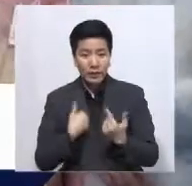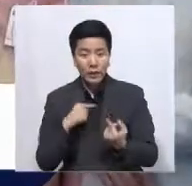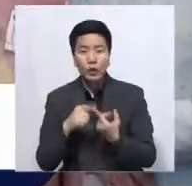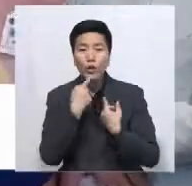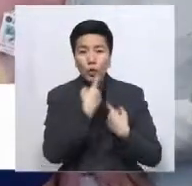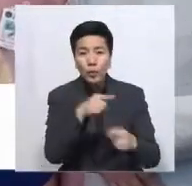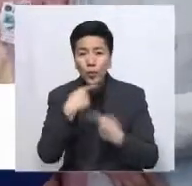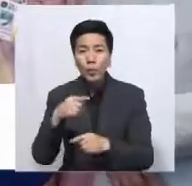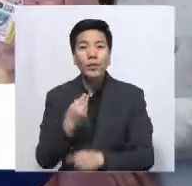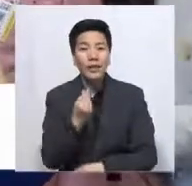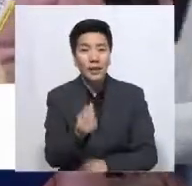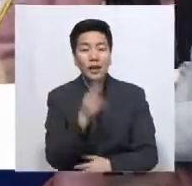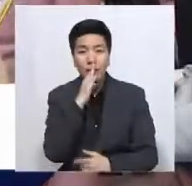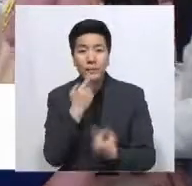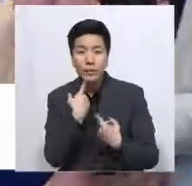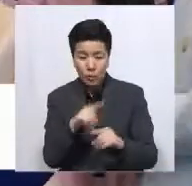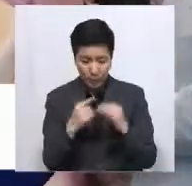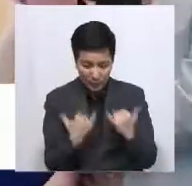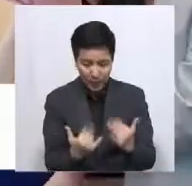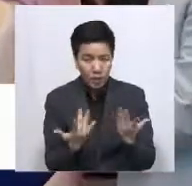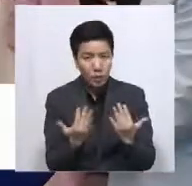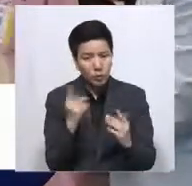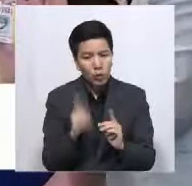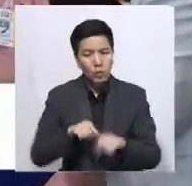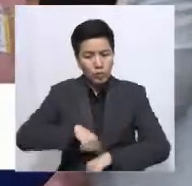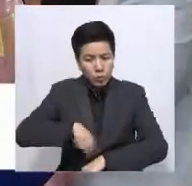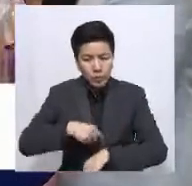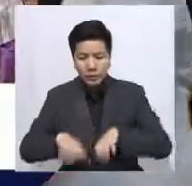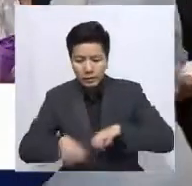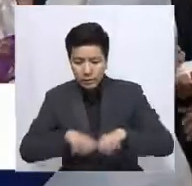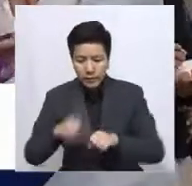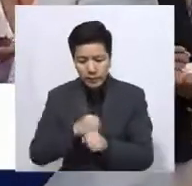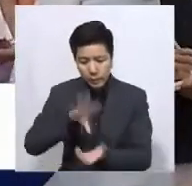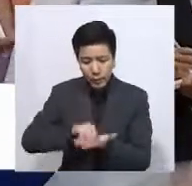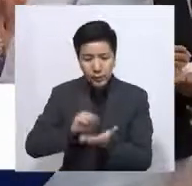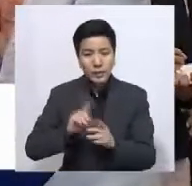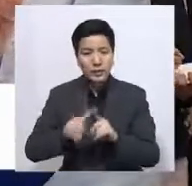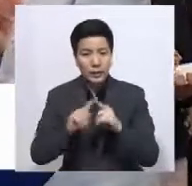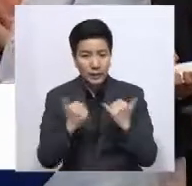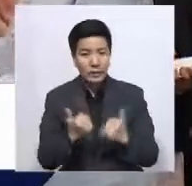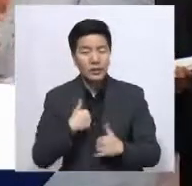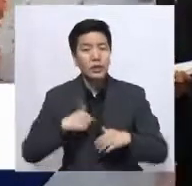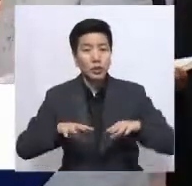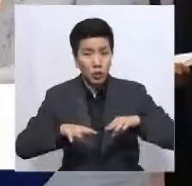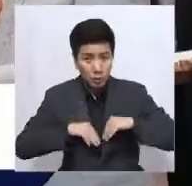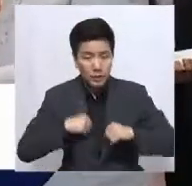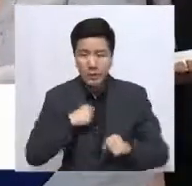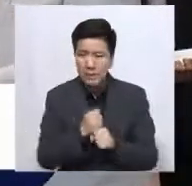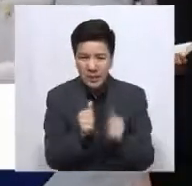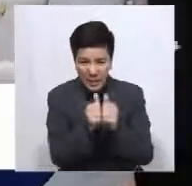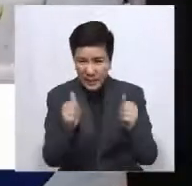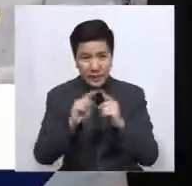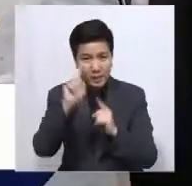อบชี้แจงไปนะครับบางอันก็ตอบได้ทันทีบางอันก็ต้องใช้เวลานิดนึงในการหาข้อมูลต่างๆเหล่านี้แต่รับว่าเราจะทำให้ดีที่สุ